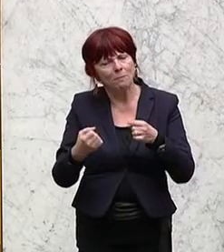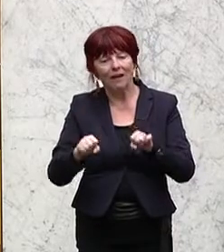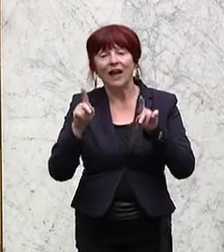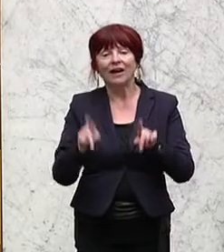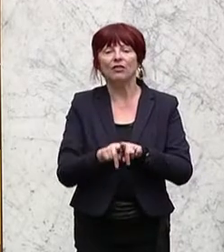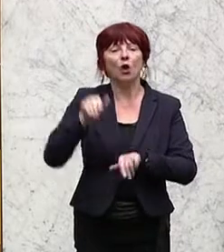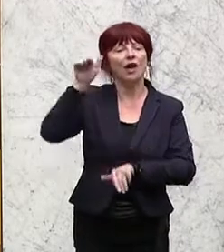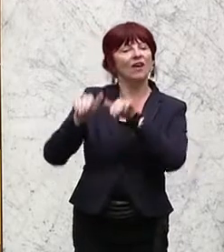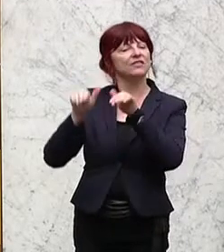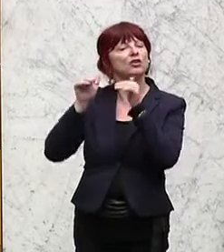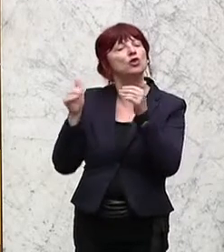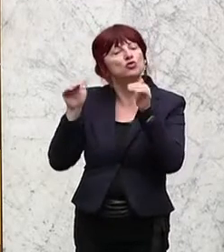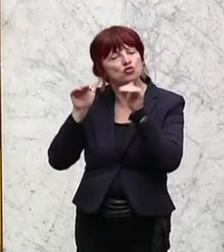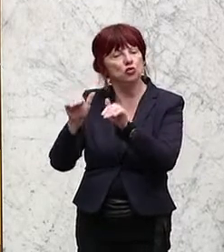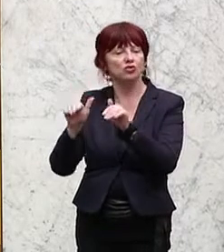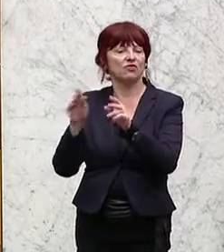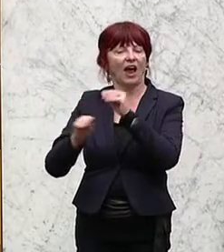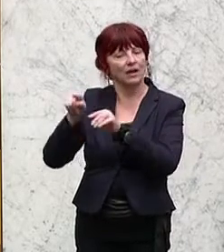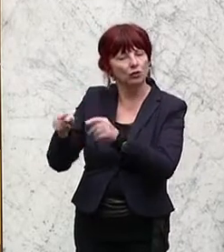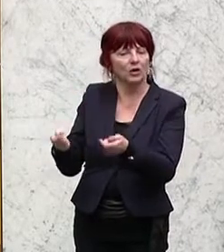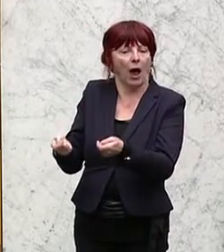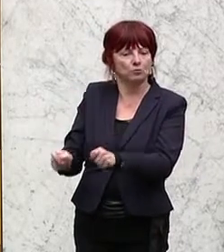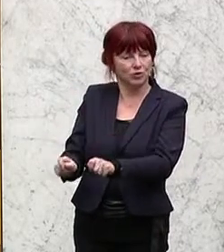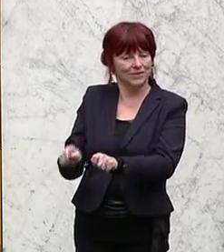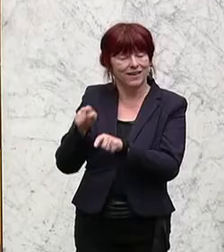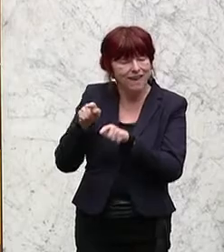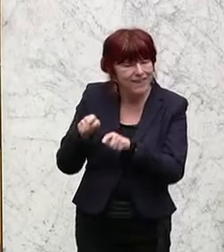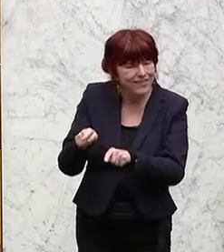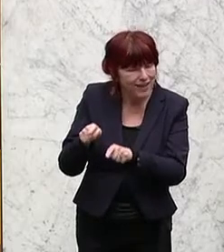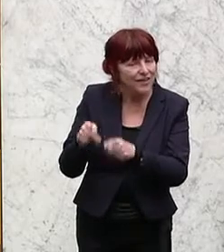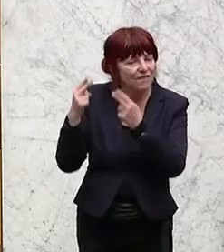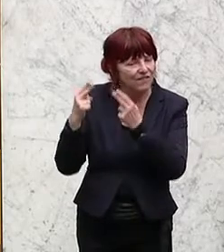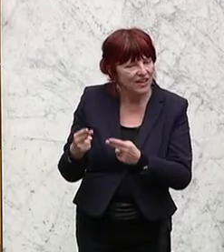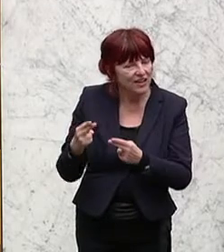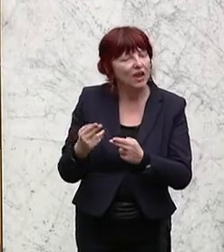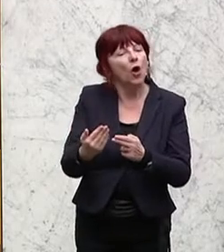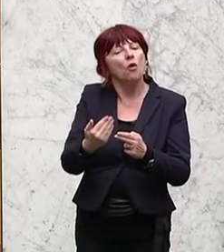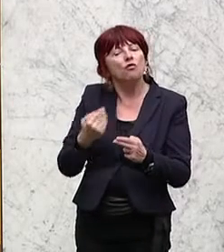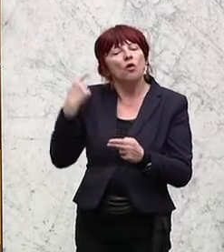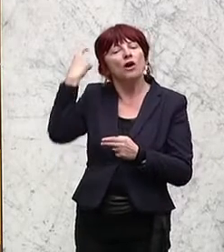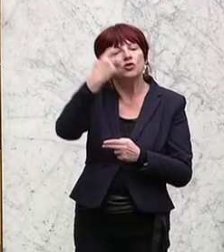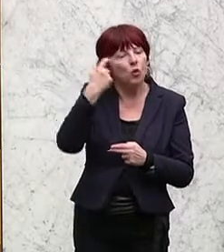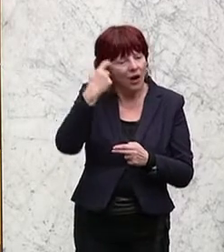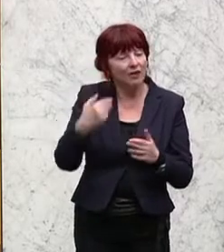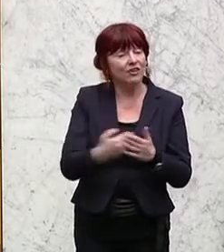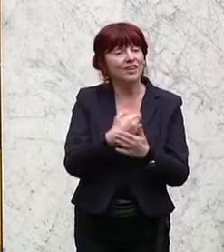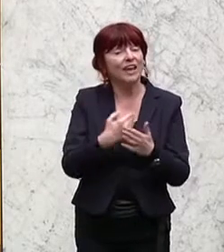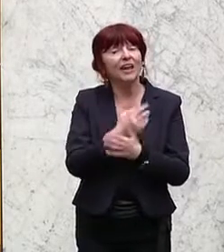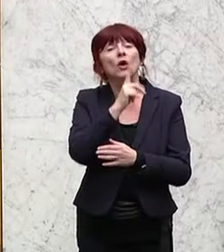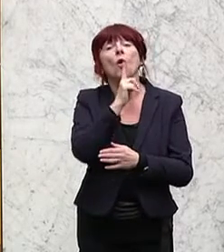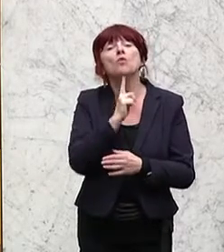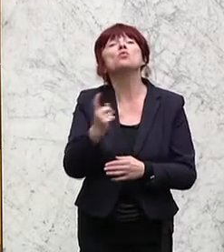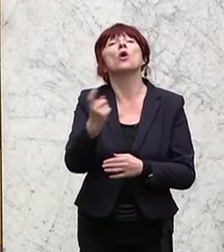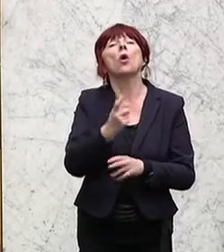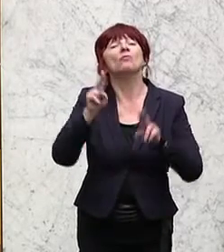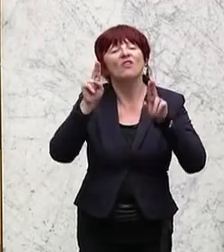abgeschlossen werden kann, ist ganz wesentlich, dass diese vorsorgende Vertretung erst dann, wenn der Vorsorgefall eintritt,